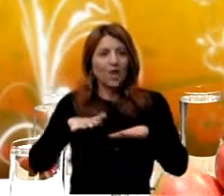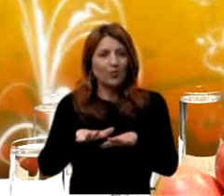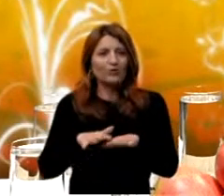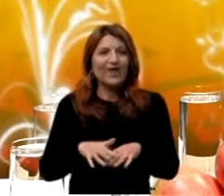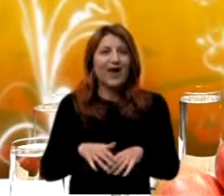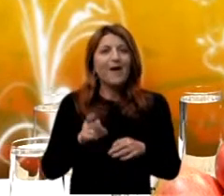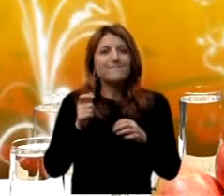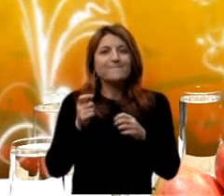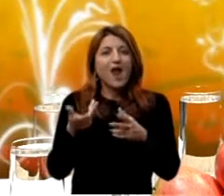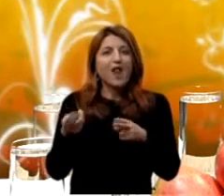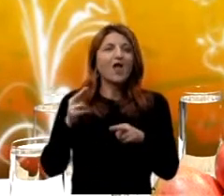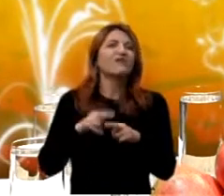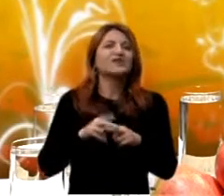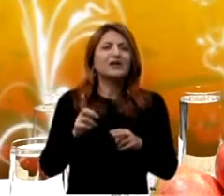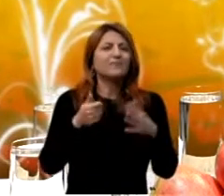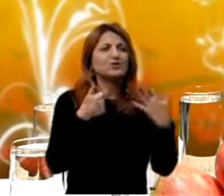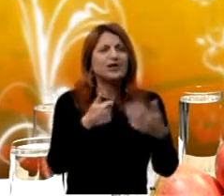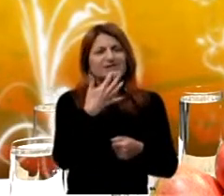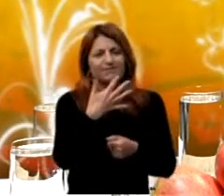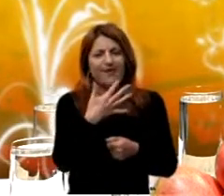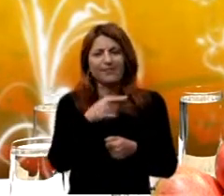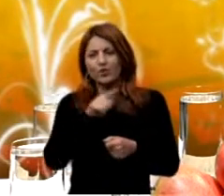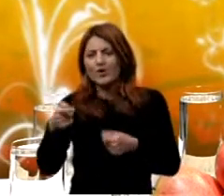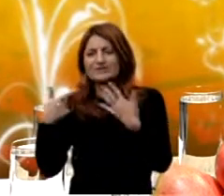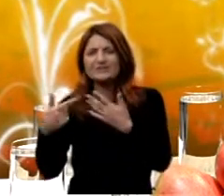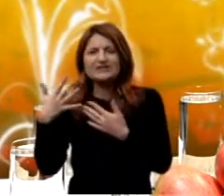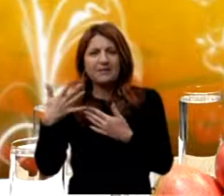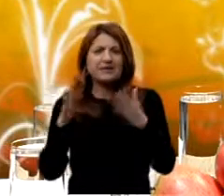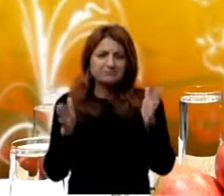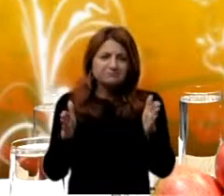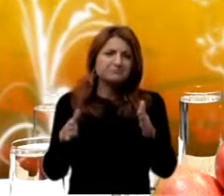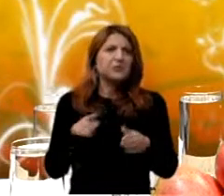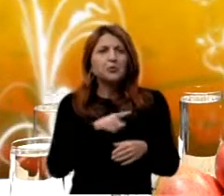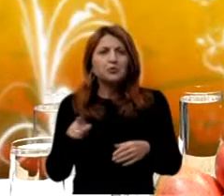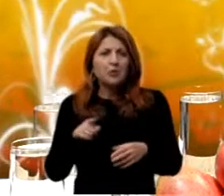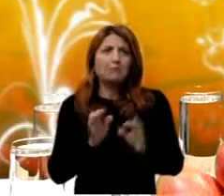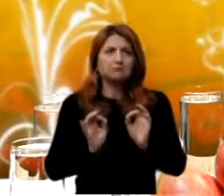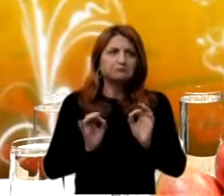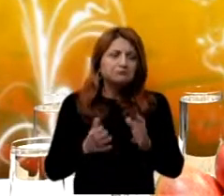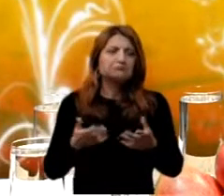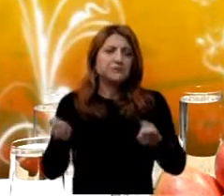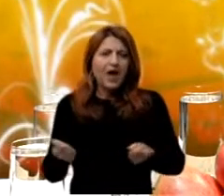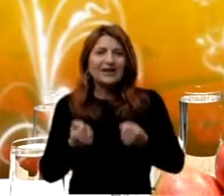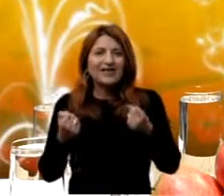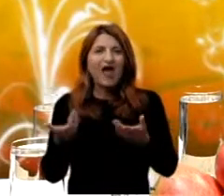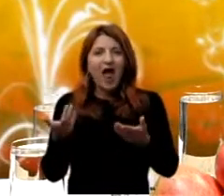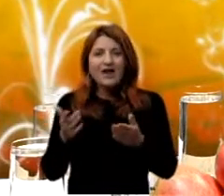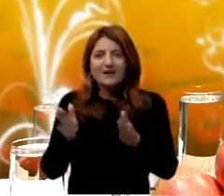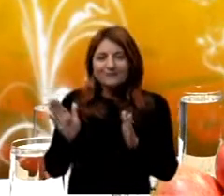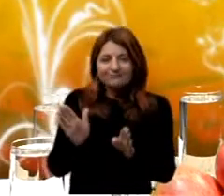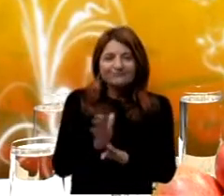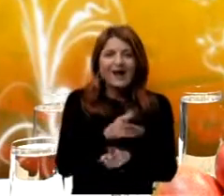malo stariju nego što je između 65. i 75. jer tu još uvijek nekako potentnosti radi i aktivnosti, ali onda kad se sve